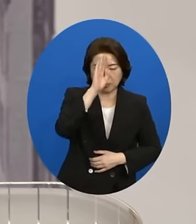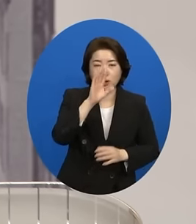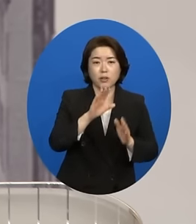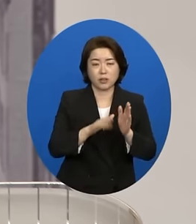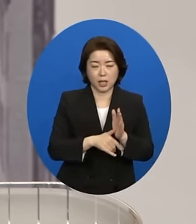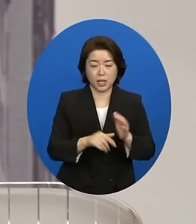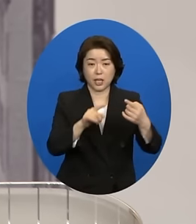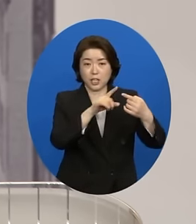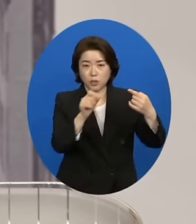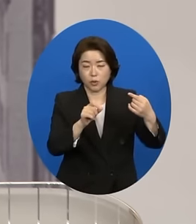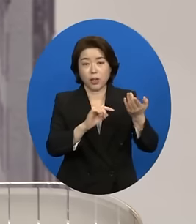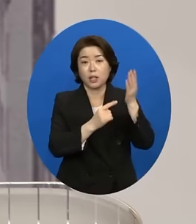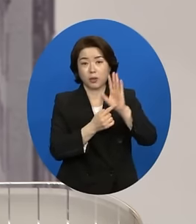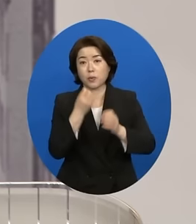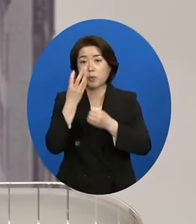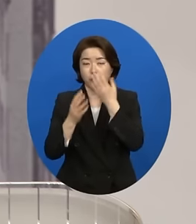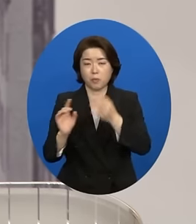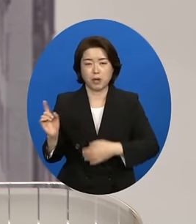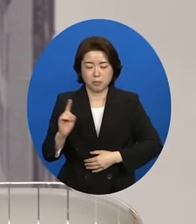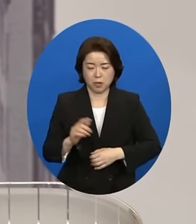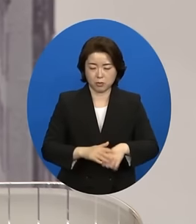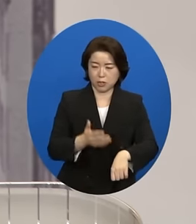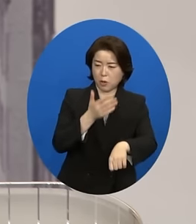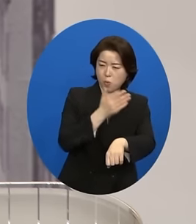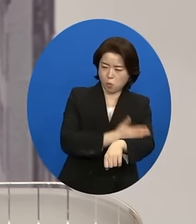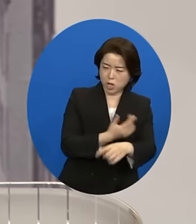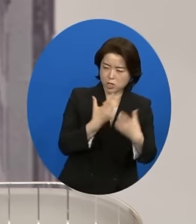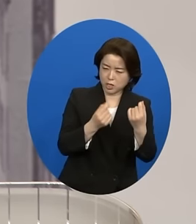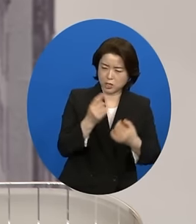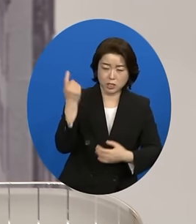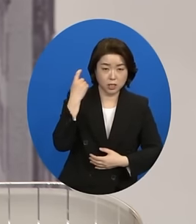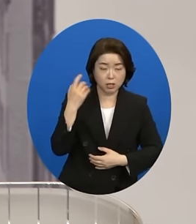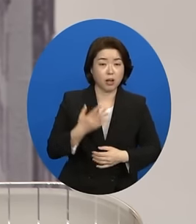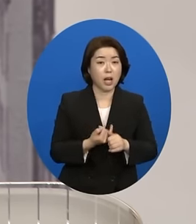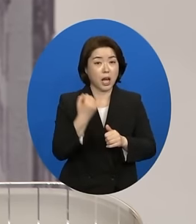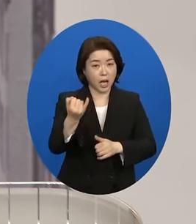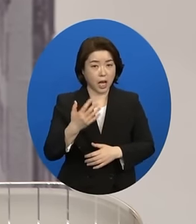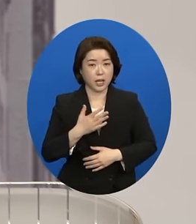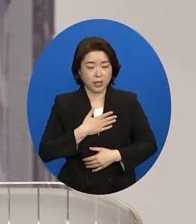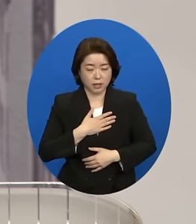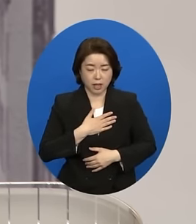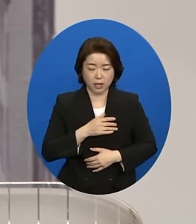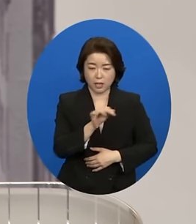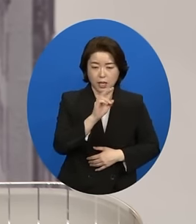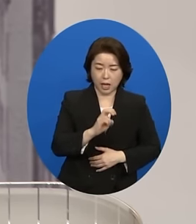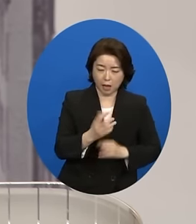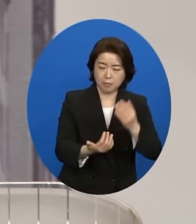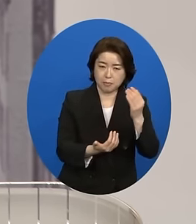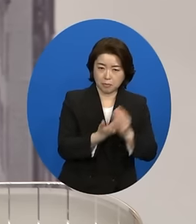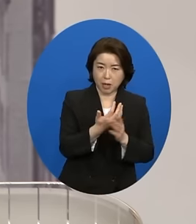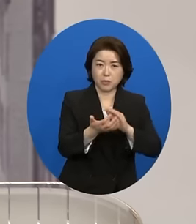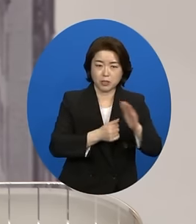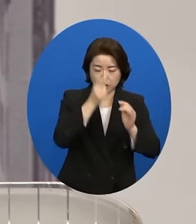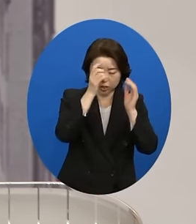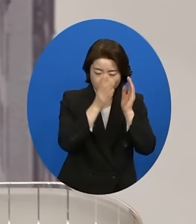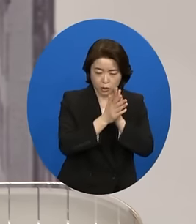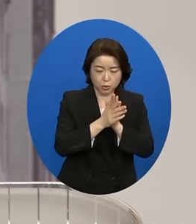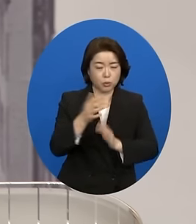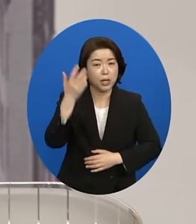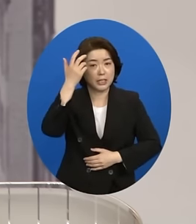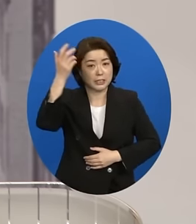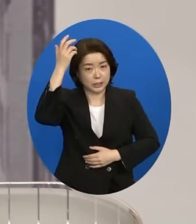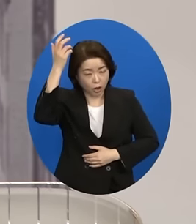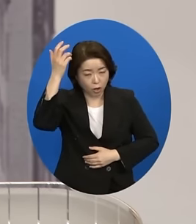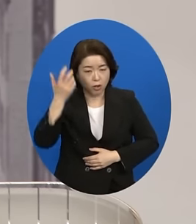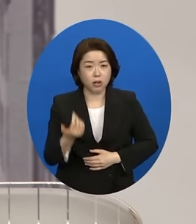하셨습니다. 이런 말이 좀 과장처럼 들릴지도 모르겠습니다. 아내와 저는 암 발명 이전의 기도와 영적 생활로 결코